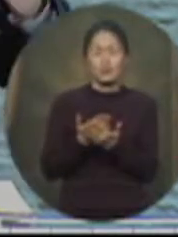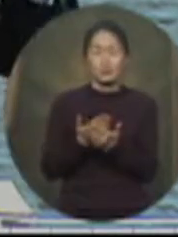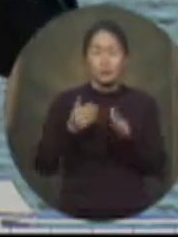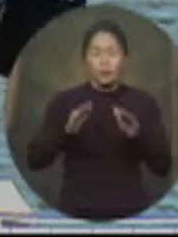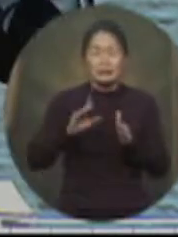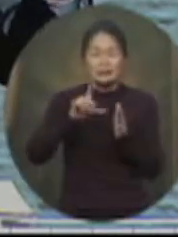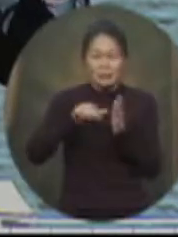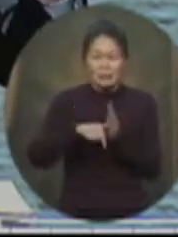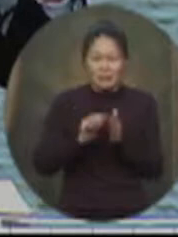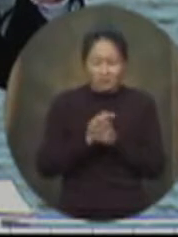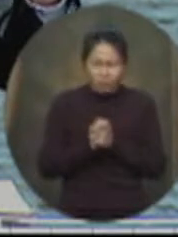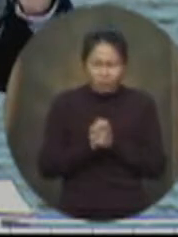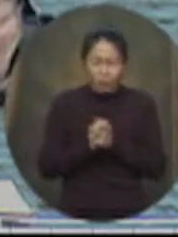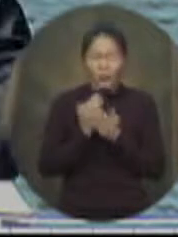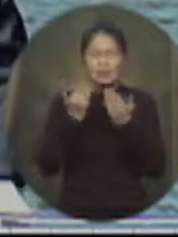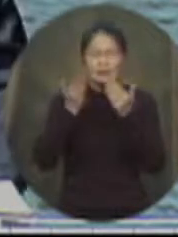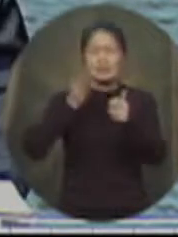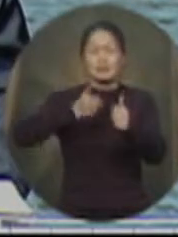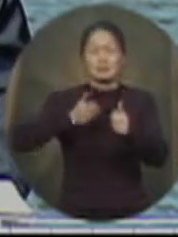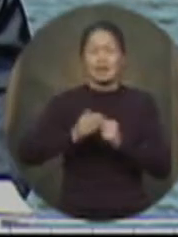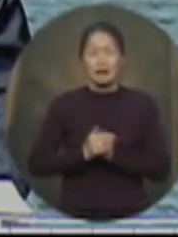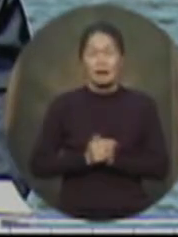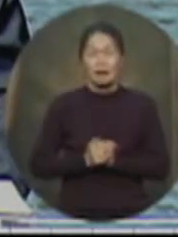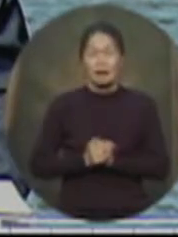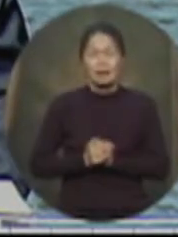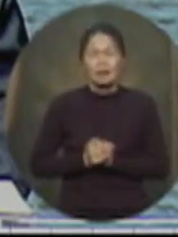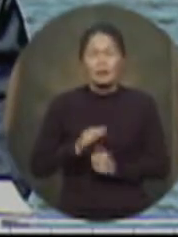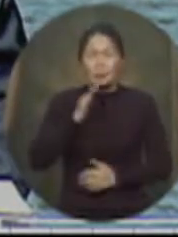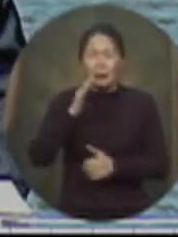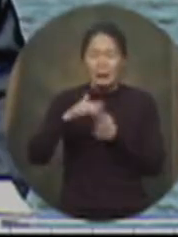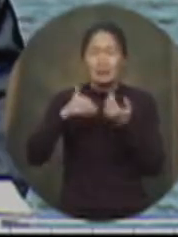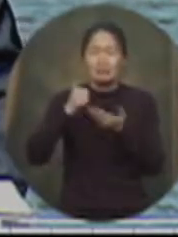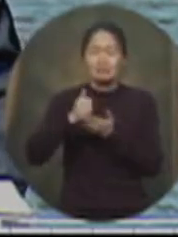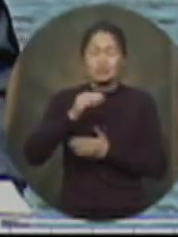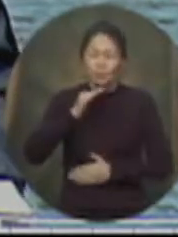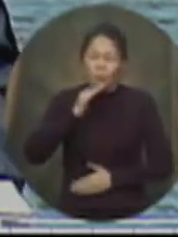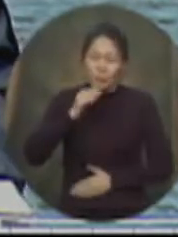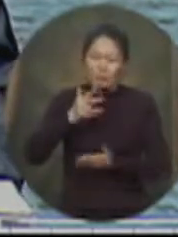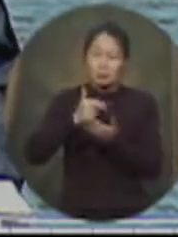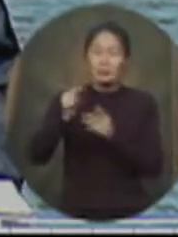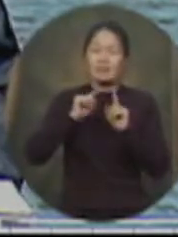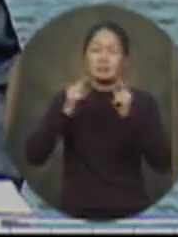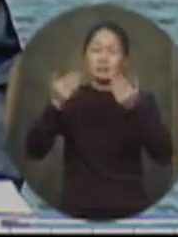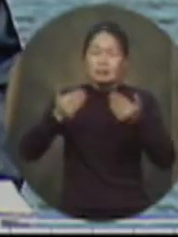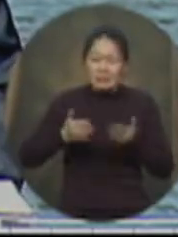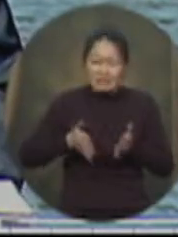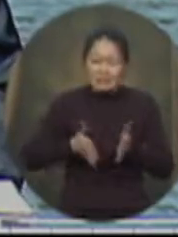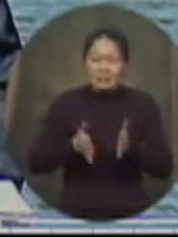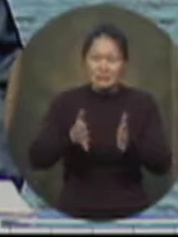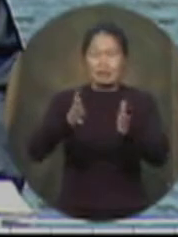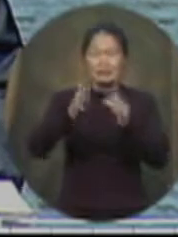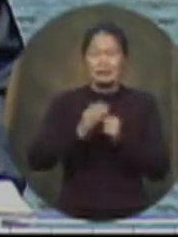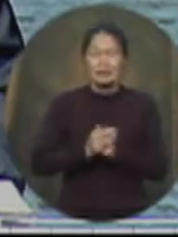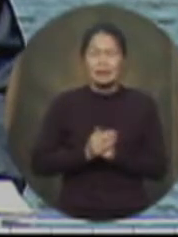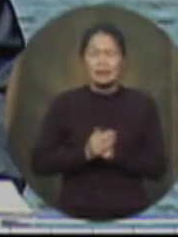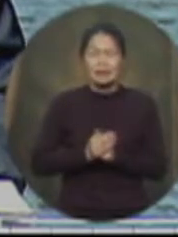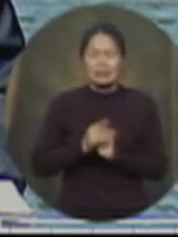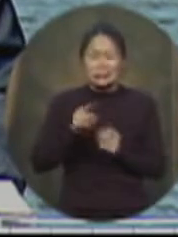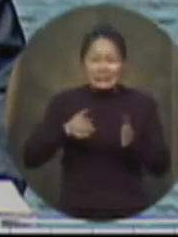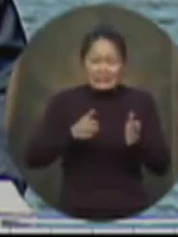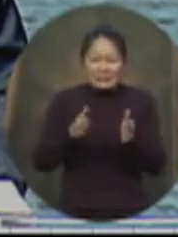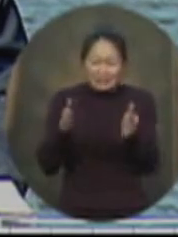오늘 시간에 기도 하십시다 하나님 정말 주님이 말씀하신 그 길 그게 좁은